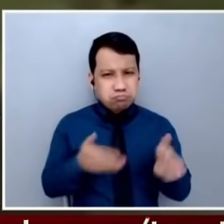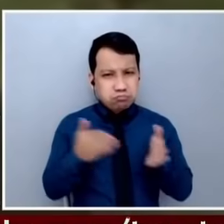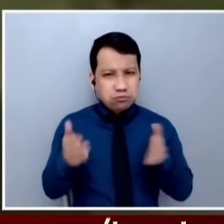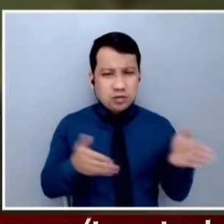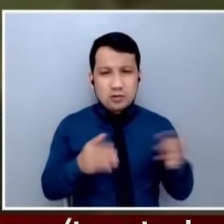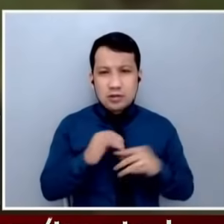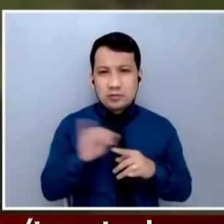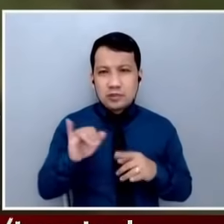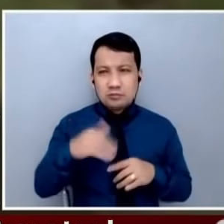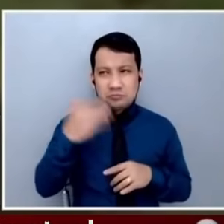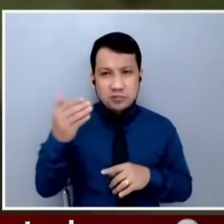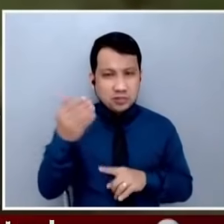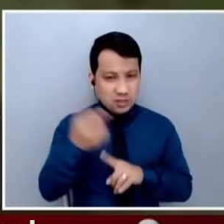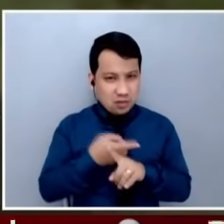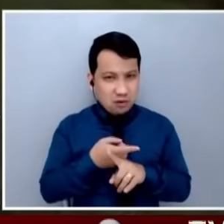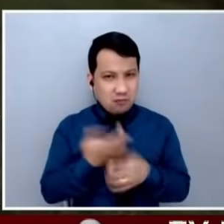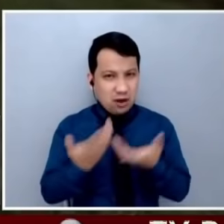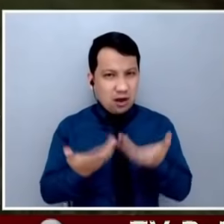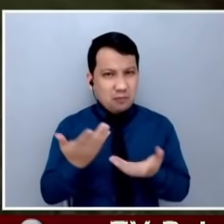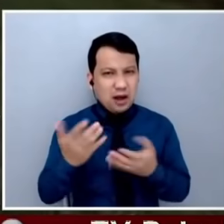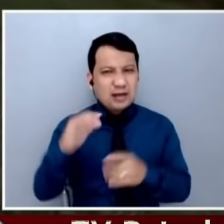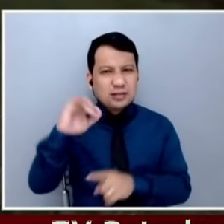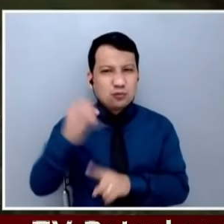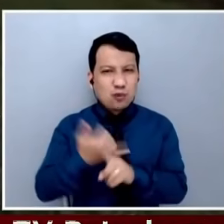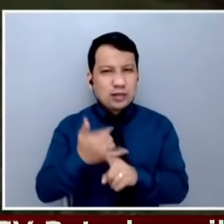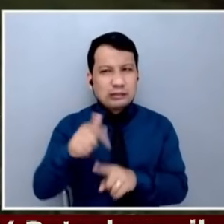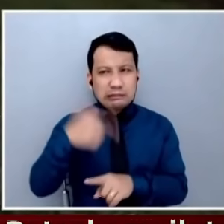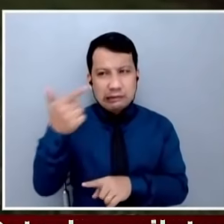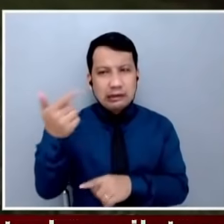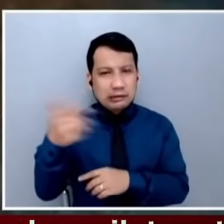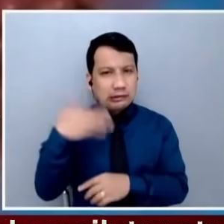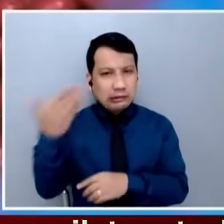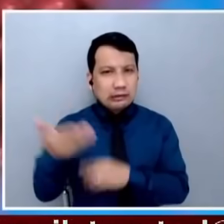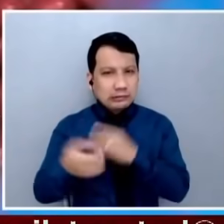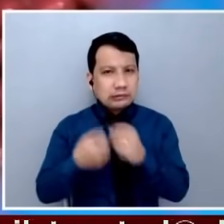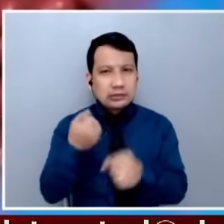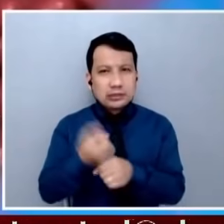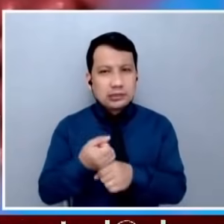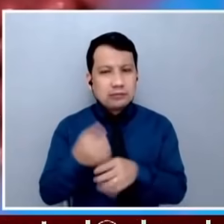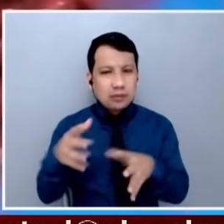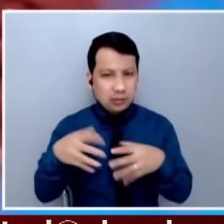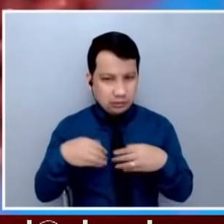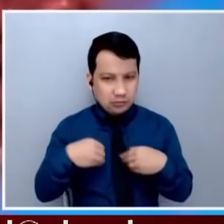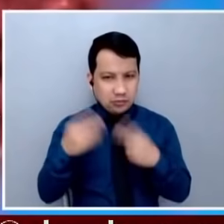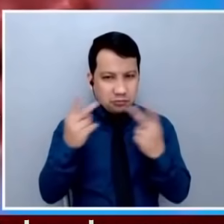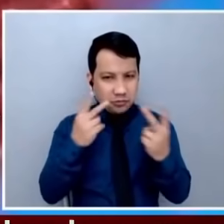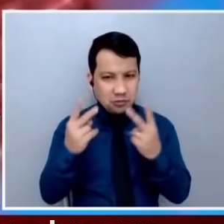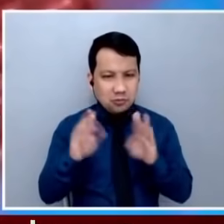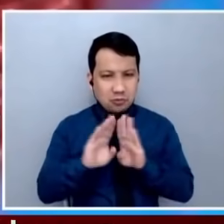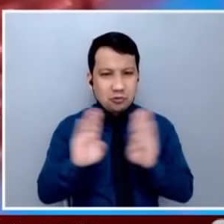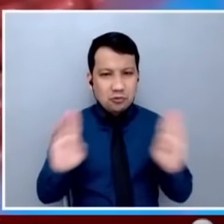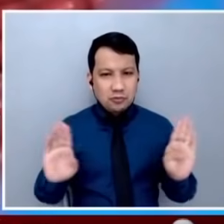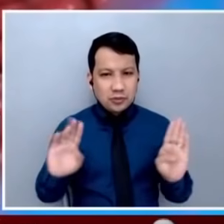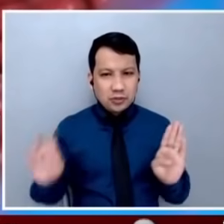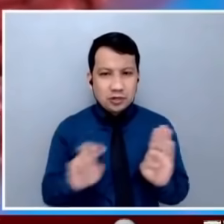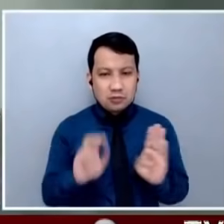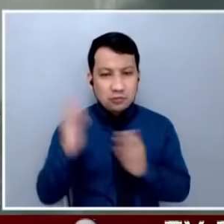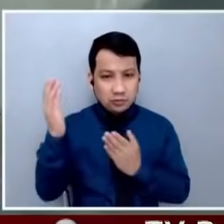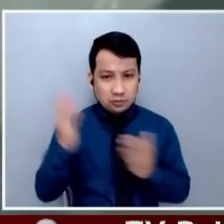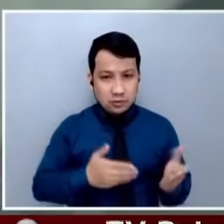man sa Disyembre, Enero 2022 na sila tatanggap ng mga bisita. Samantala, nakatakdang dumating sa bansa ang